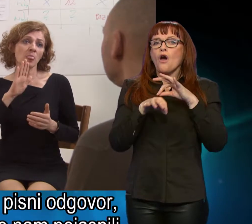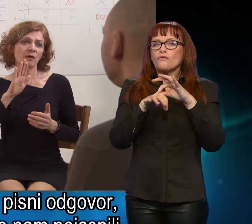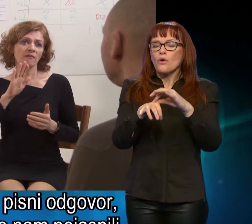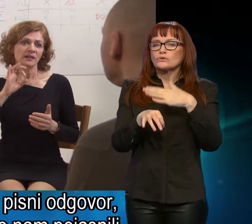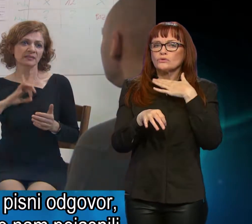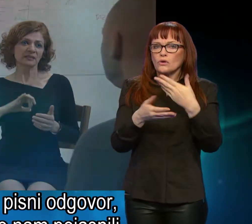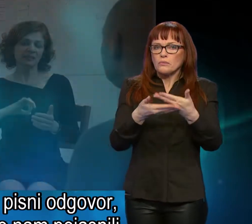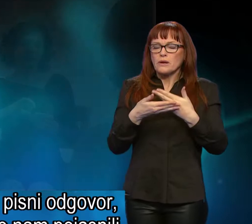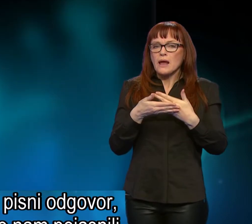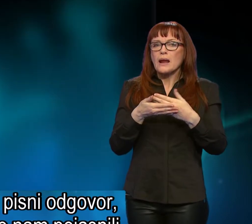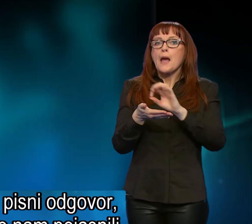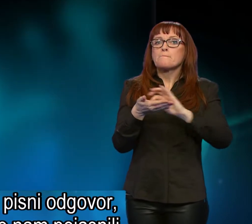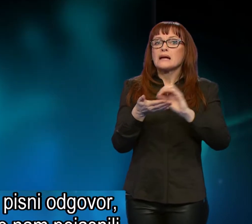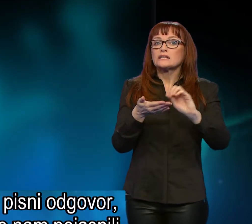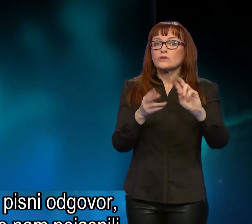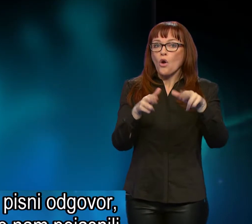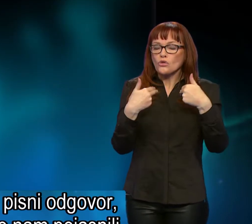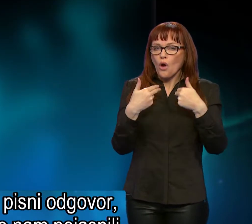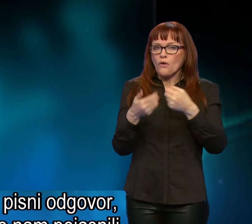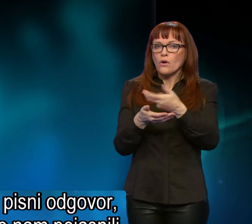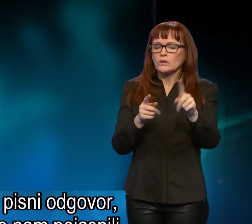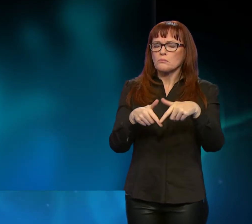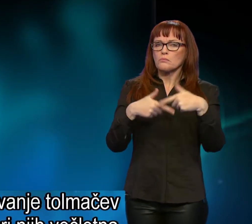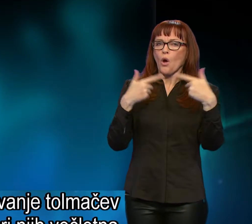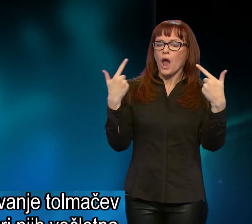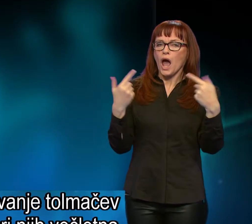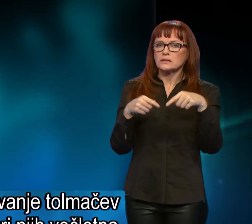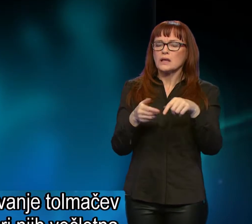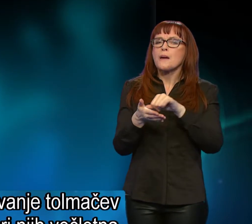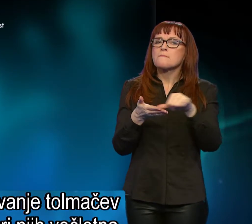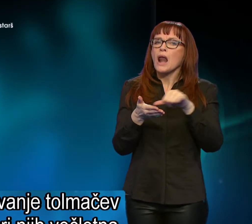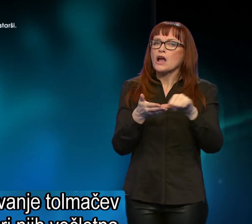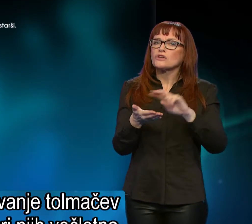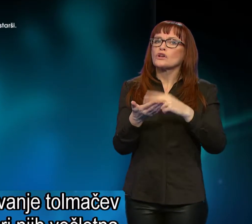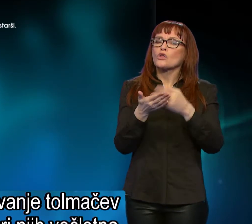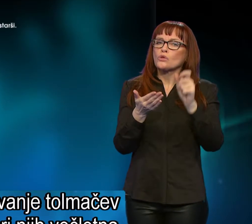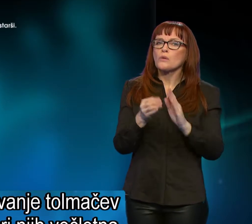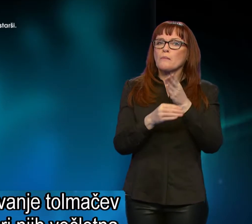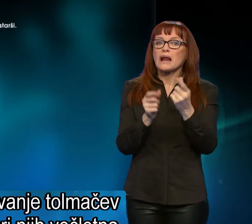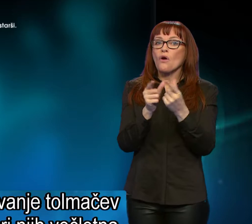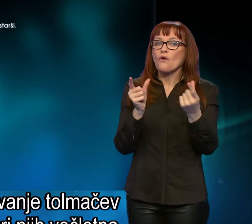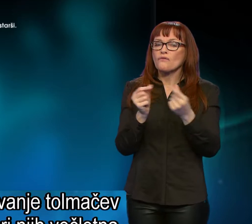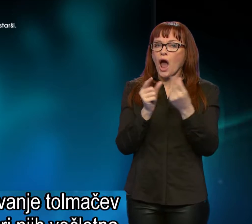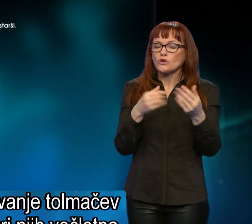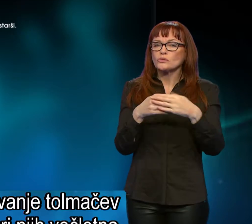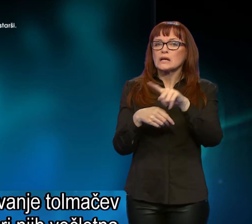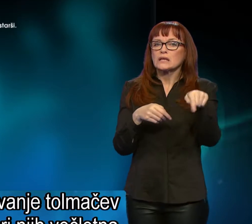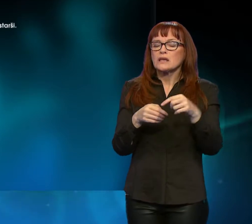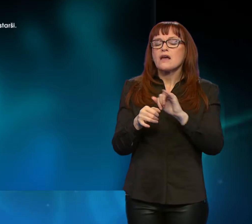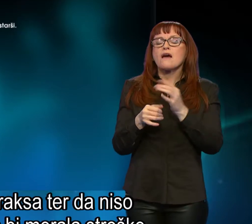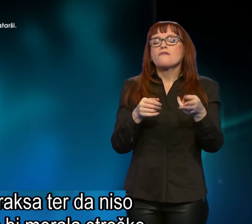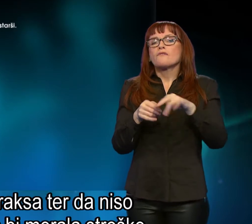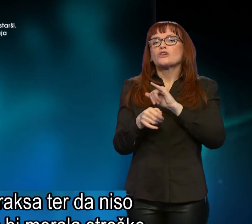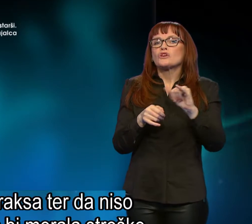smo prejeli pisni odgovor, v katerem so nam pojasnili, da je plačevanje tolmačev prek vavčerjev pri njih večletna